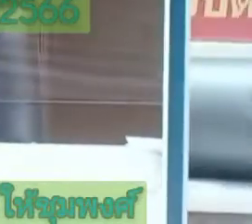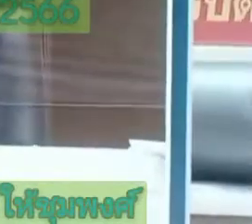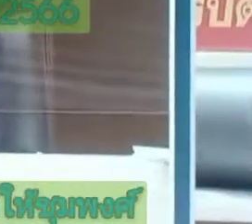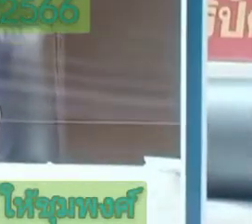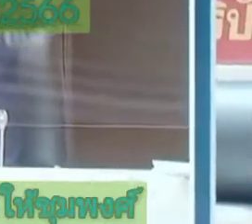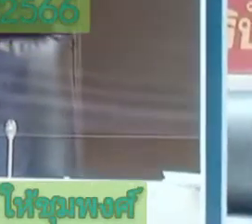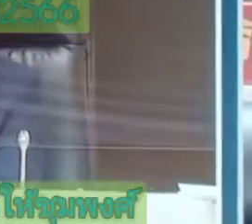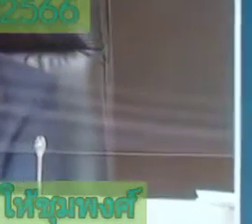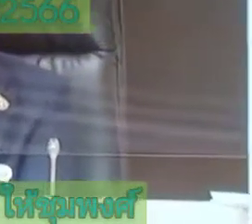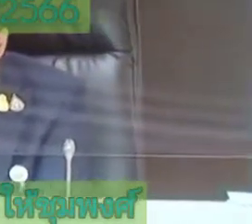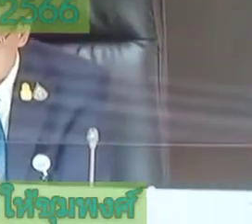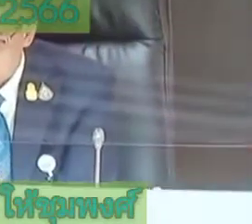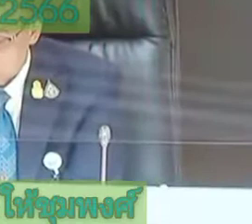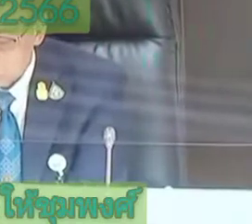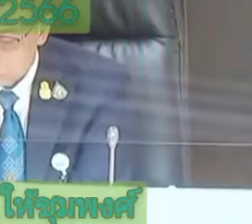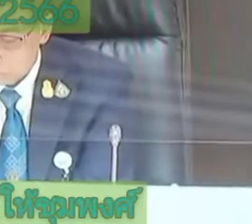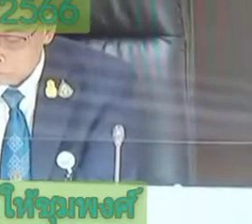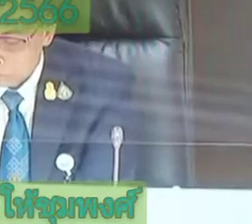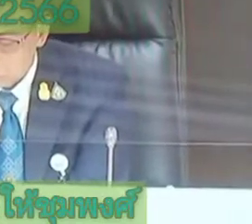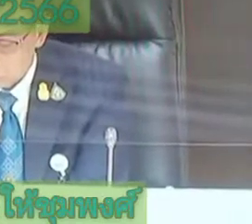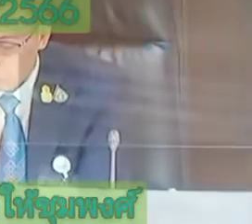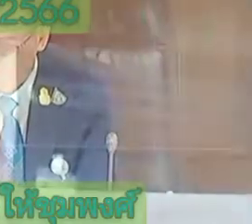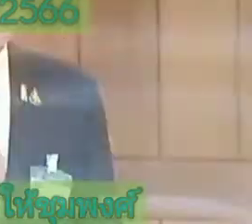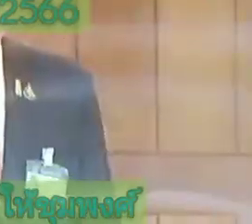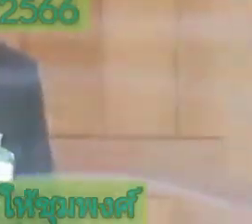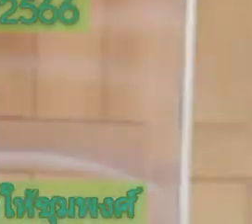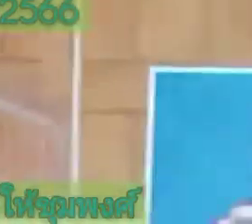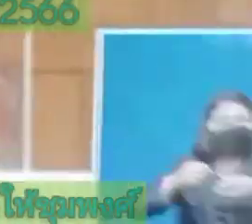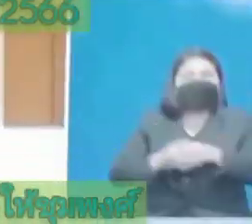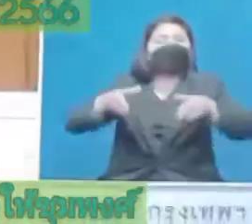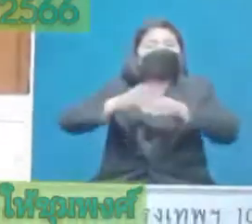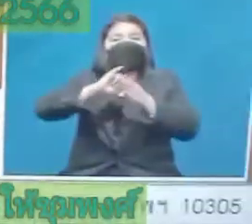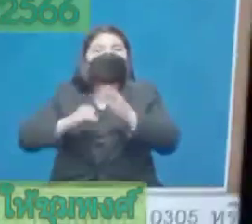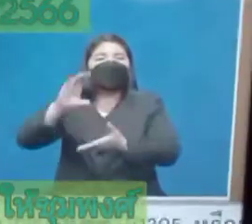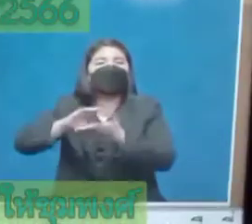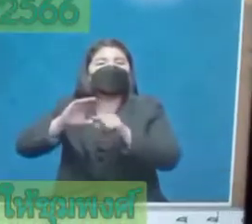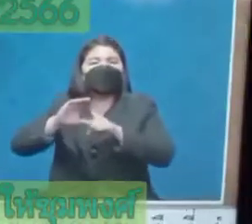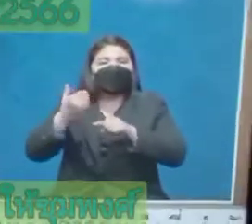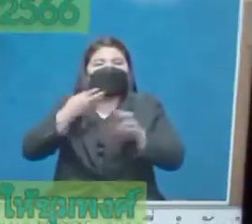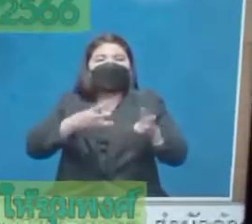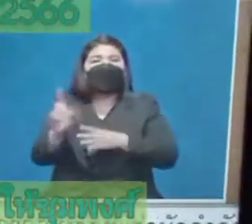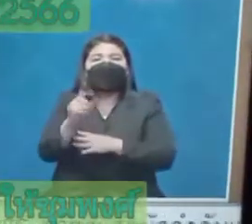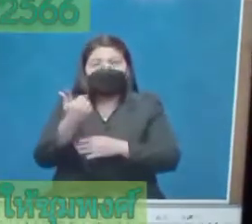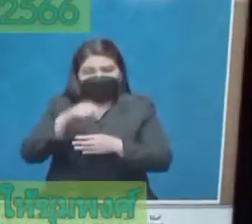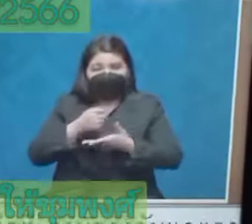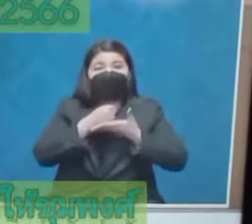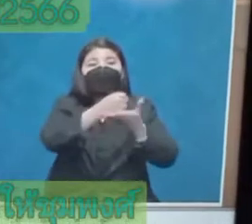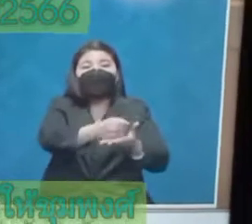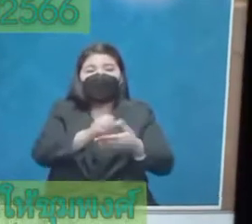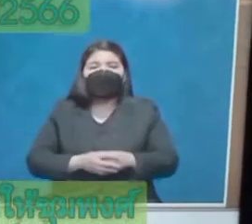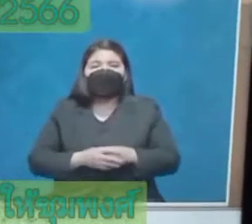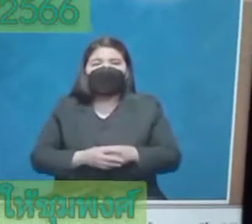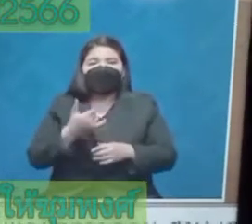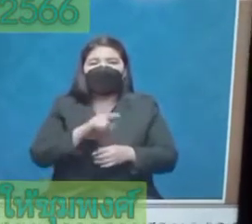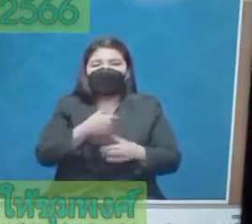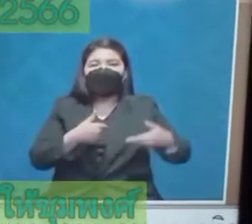งบบูรการขึ้นมางบจังหวัดกลุ่มจังหวัดมันก็ตั้งมาตั้งนานแล้วจังหวัดกลุ่มจังหวัดเนี่ยเป็นช่องทางอะไรช่องทางที่ผมไปเติมให้ไป